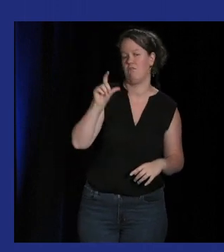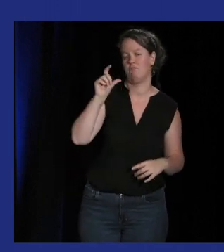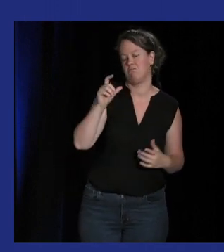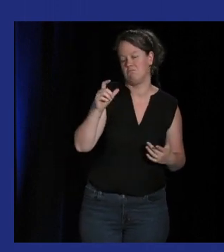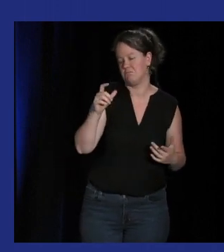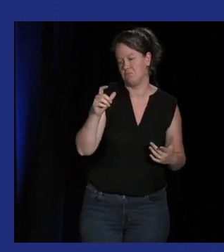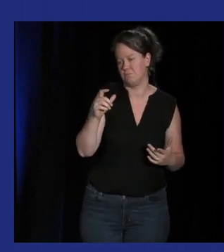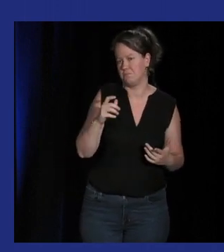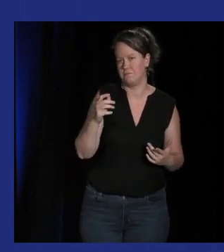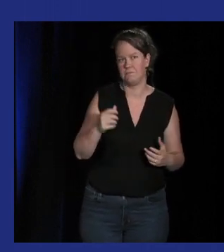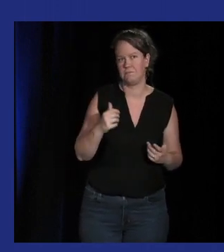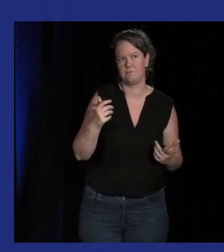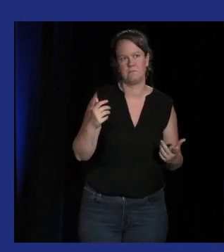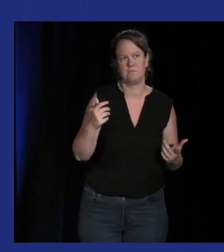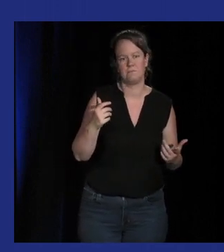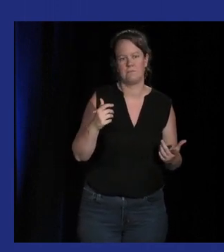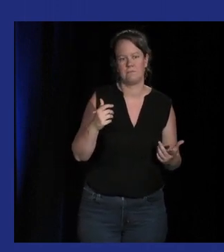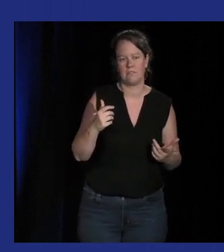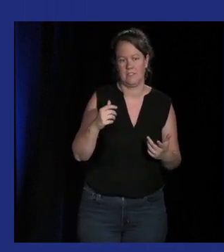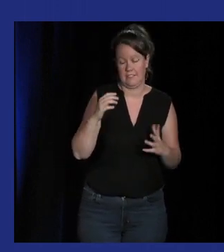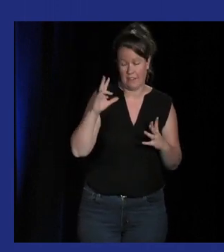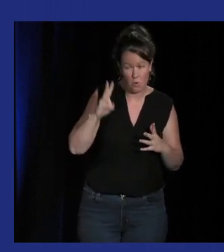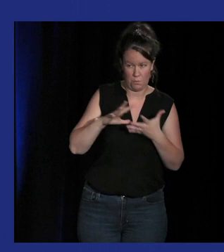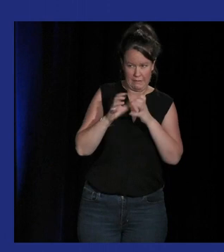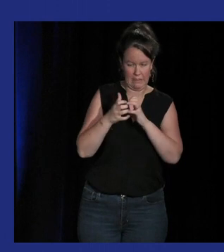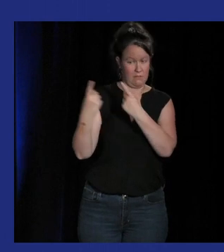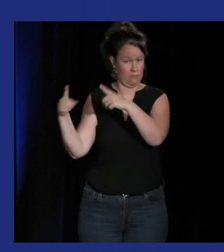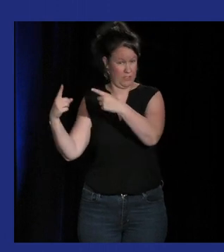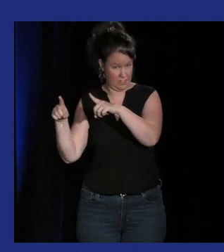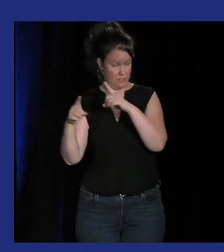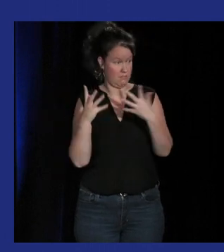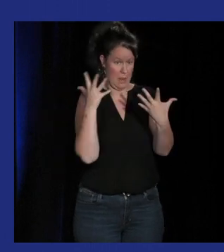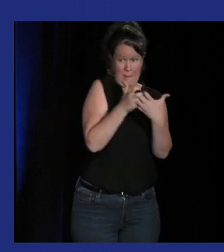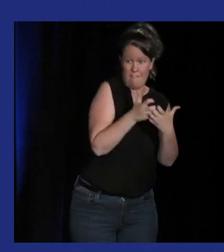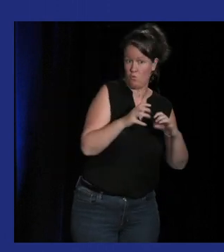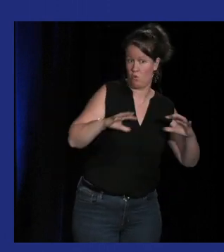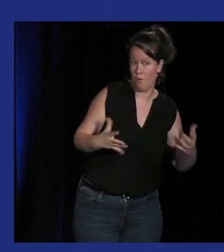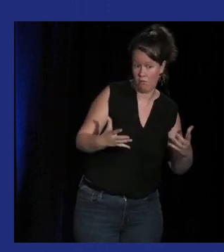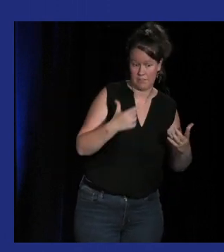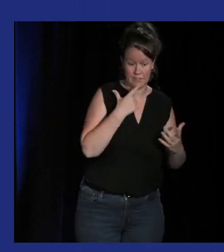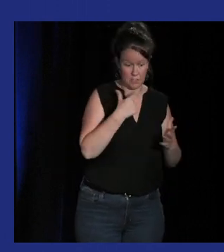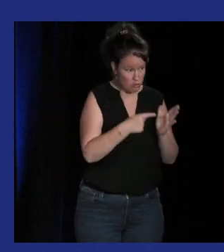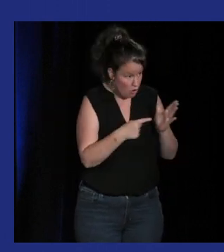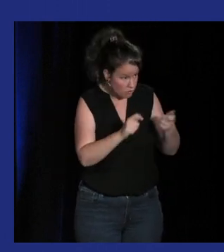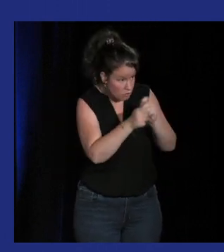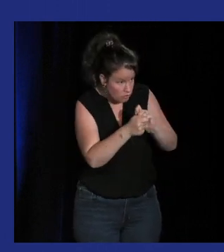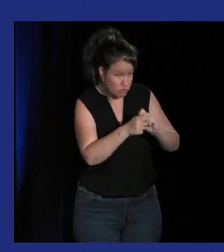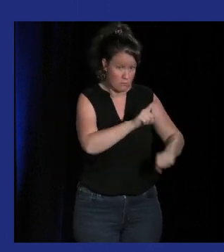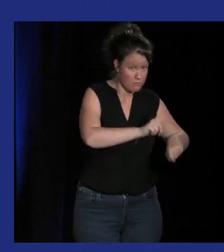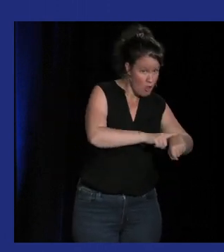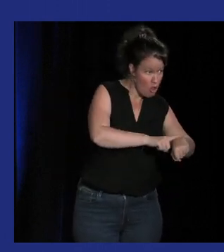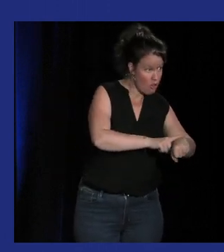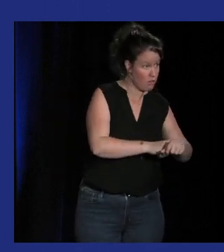c'est tout un tas de problématique de synchronisation est-ce que vous changez la musique sur le temps qu'elles aient fait vous voulez faire enfin on va aller prendre des heures